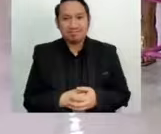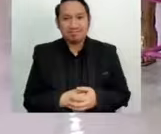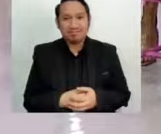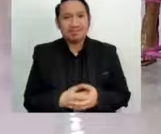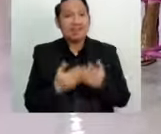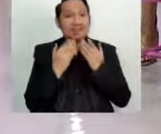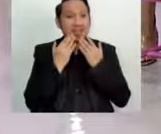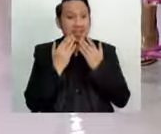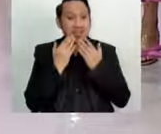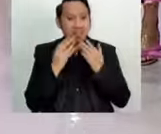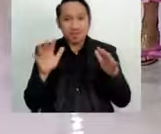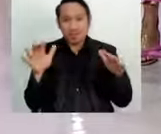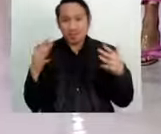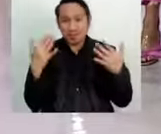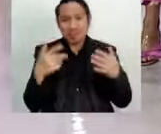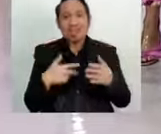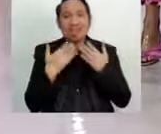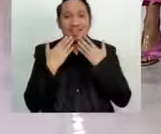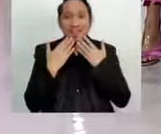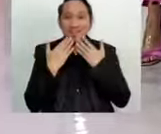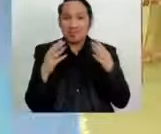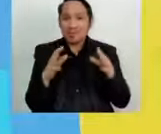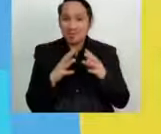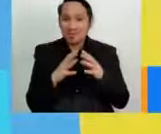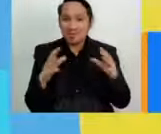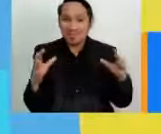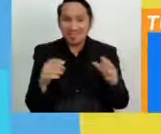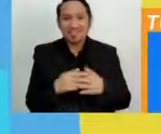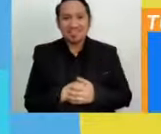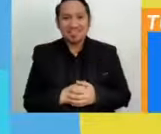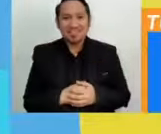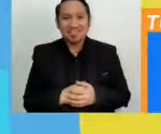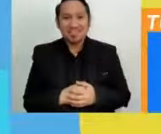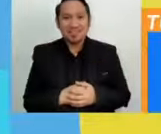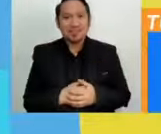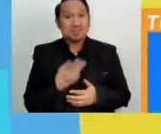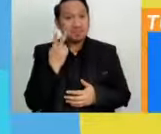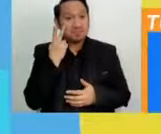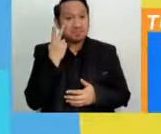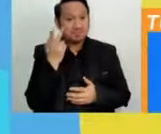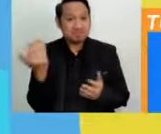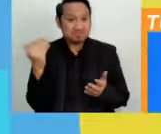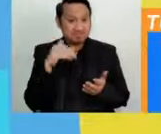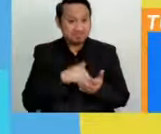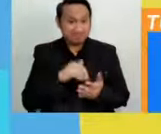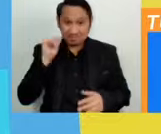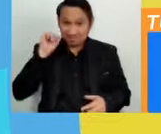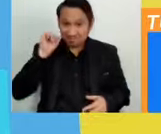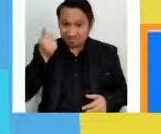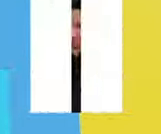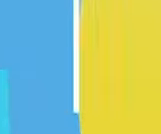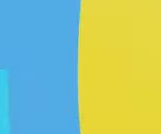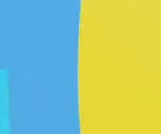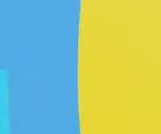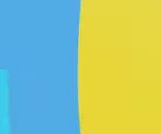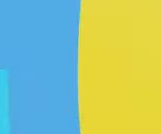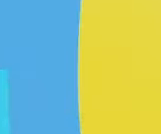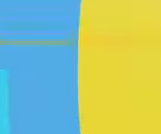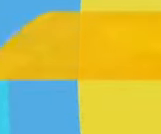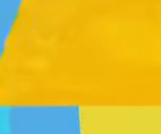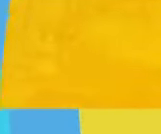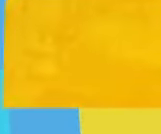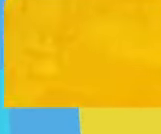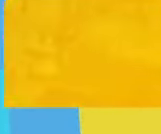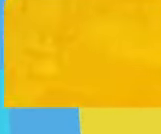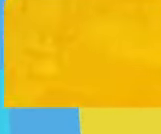by Christian, salamat! Thank you! Kita-kita ulit tayo bukas sa Pambansa Morning Show kung saan lagi una ka sa